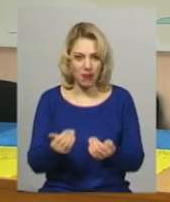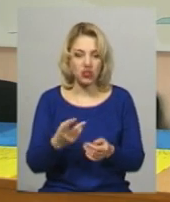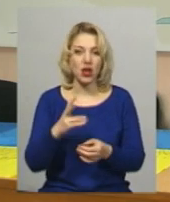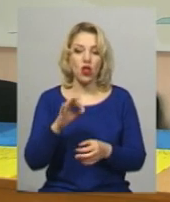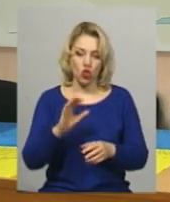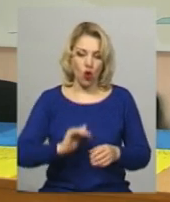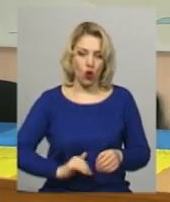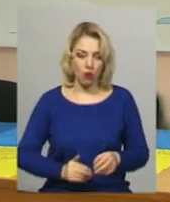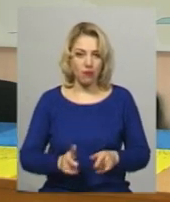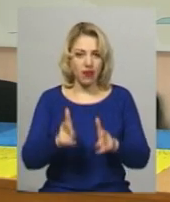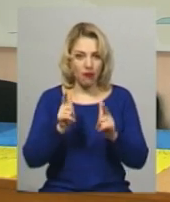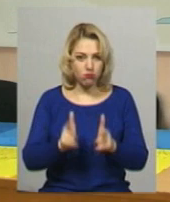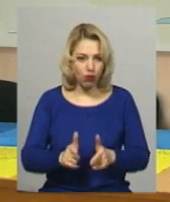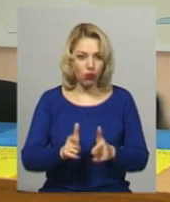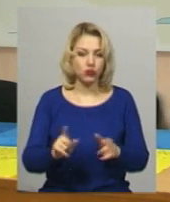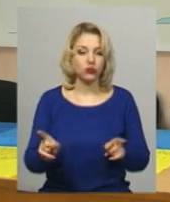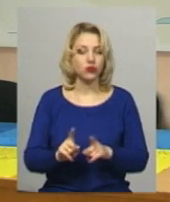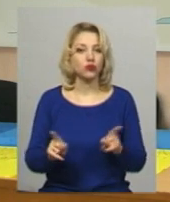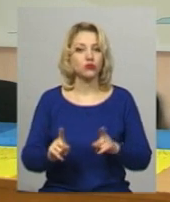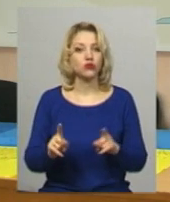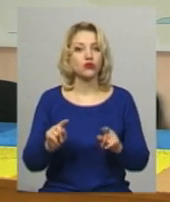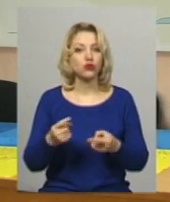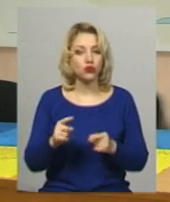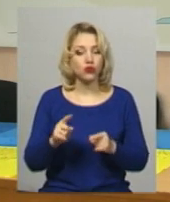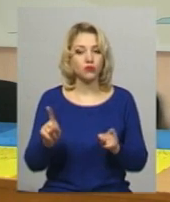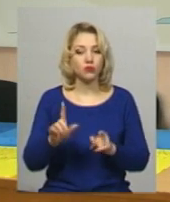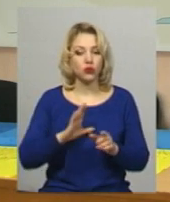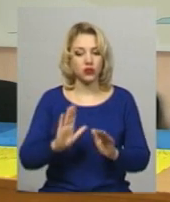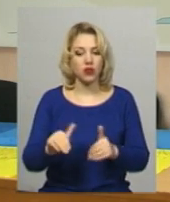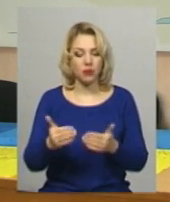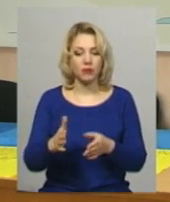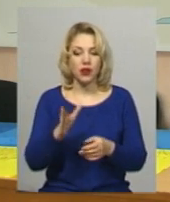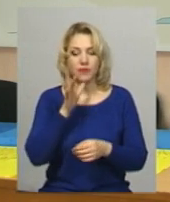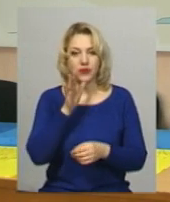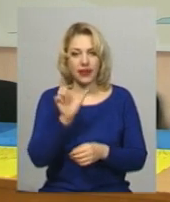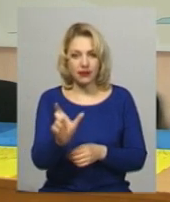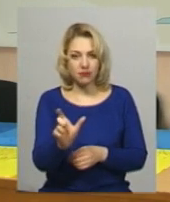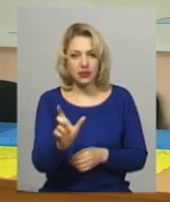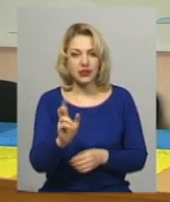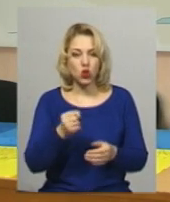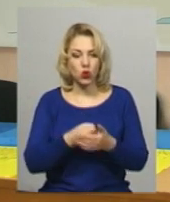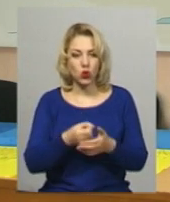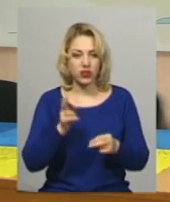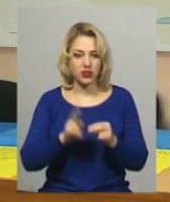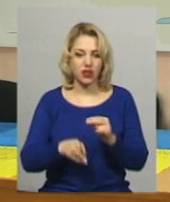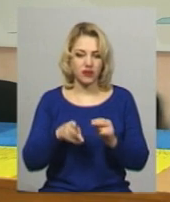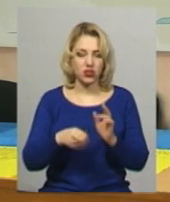компанія погодилася, тому що було запропоновано термін до кінця 2018